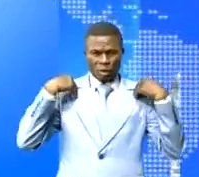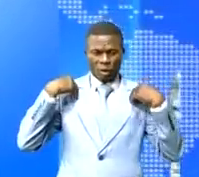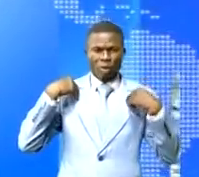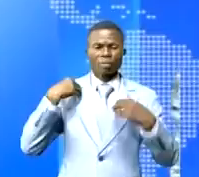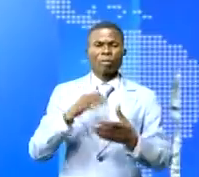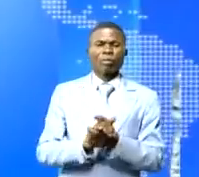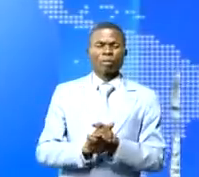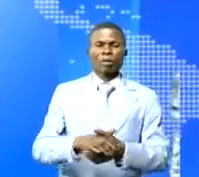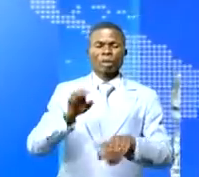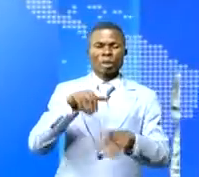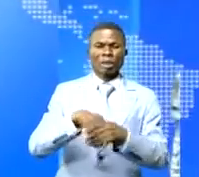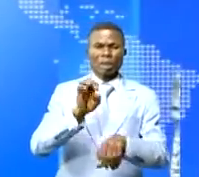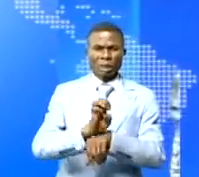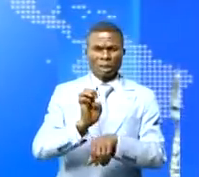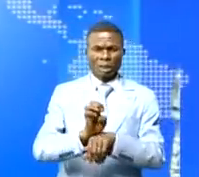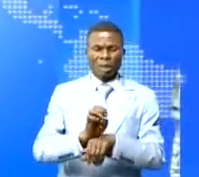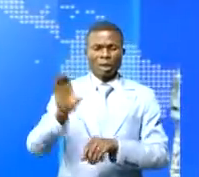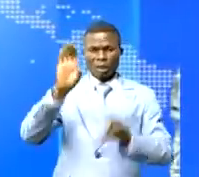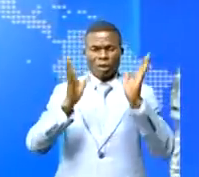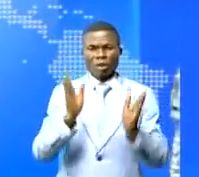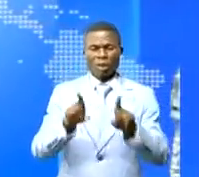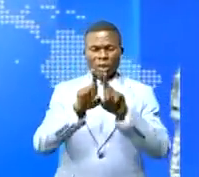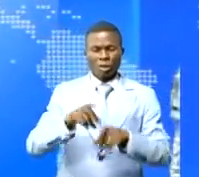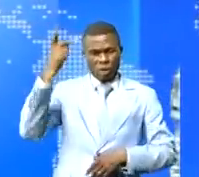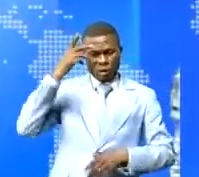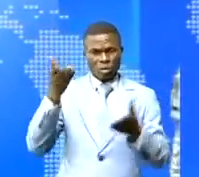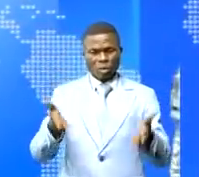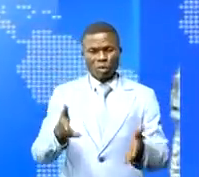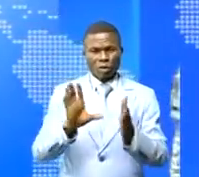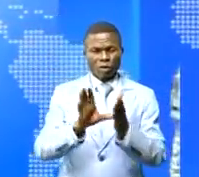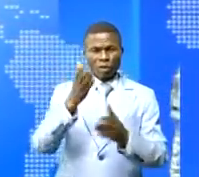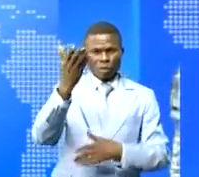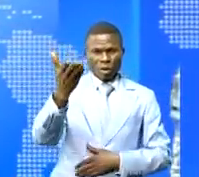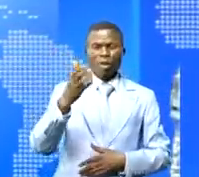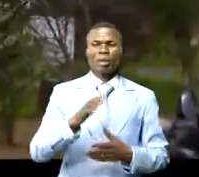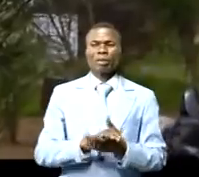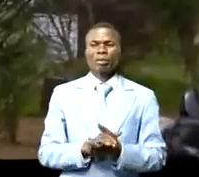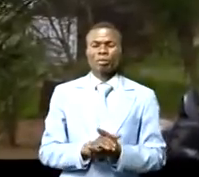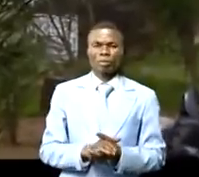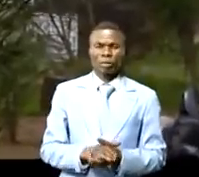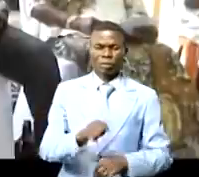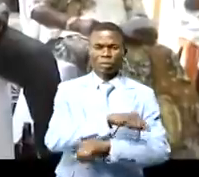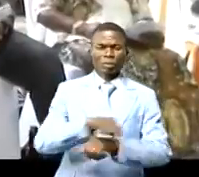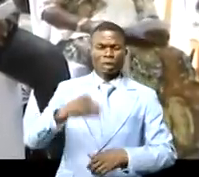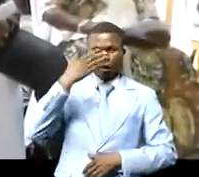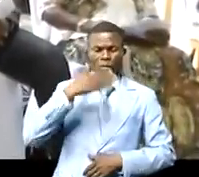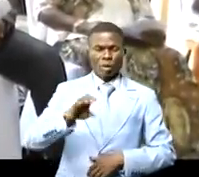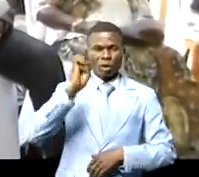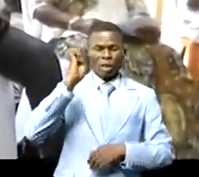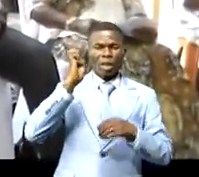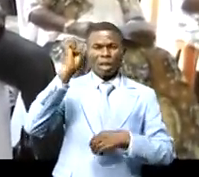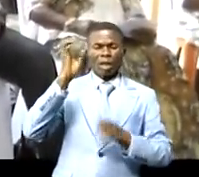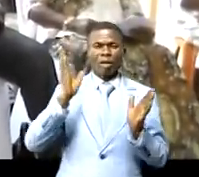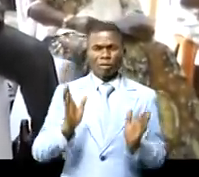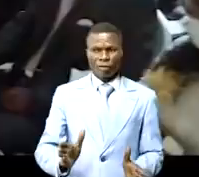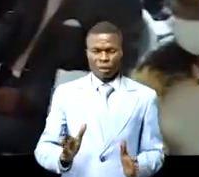monde ecclésiastique, scientifique et politique. Edith Chala nous en dit plus. L'Institut médical évangélique